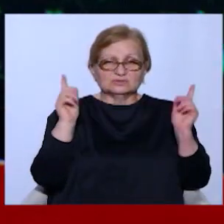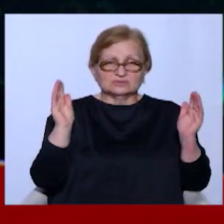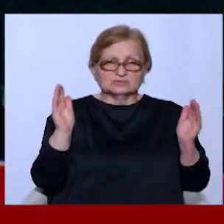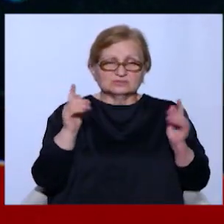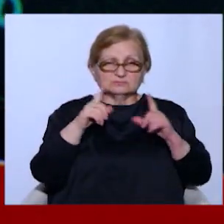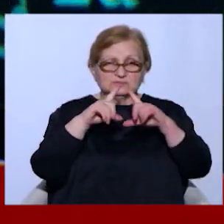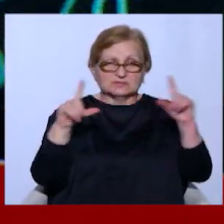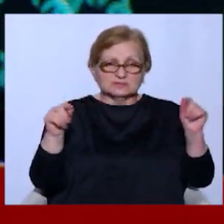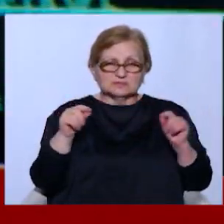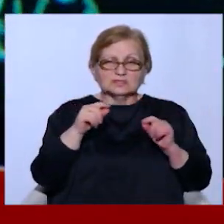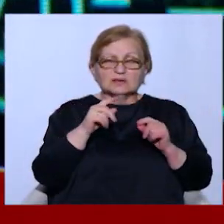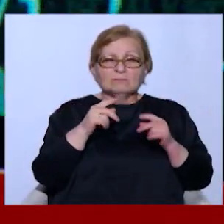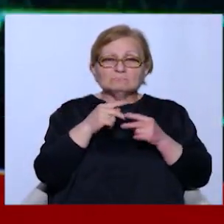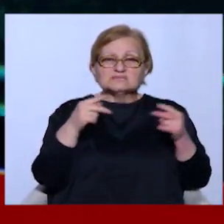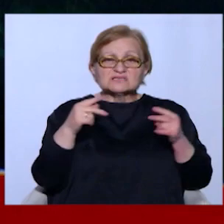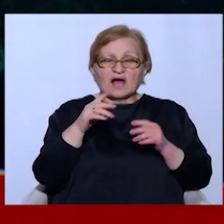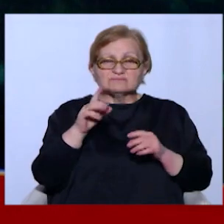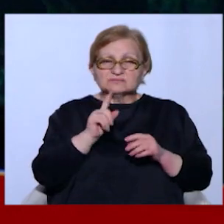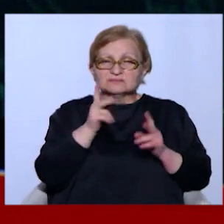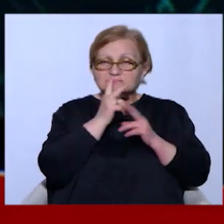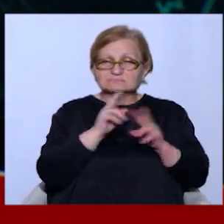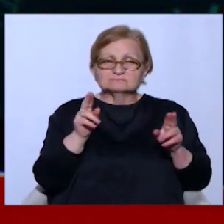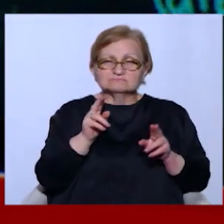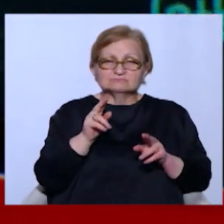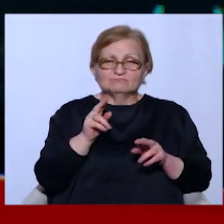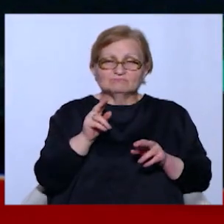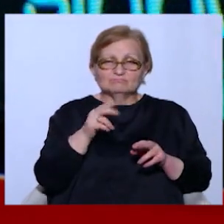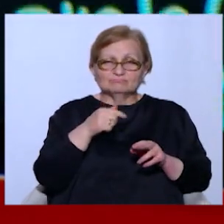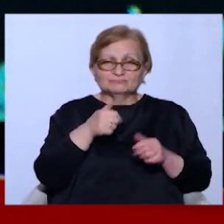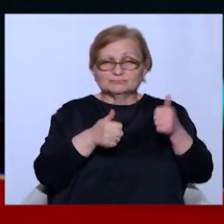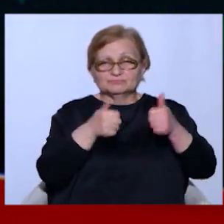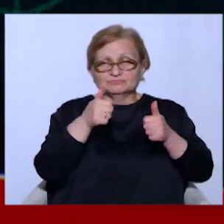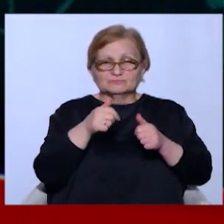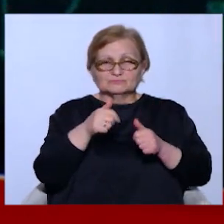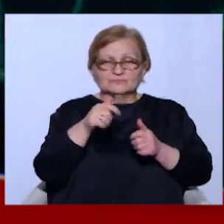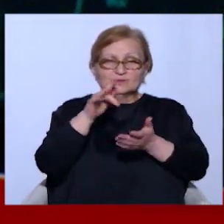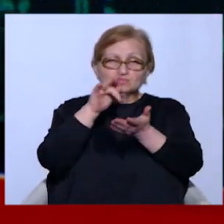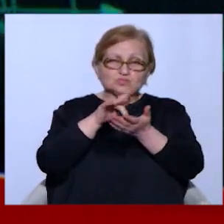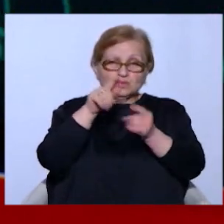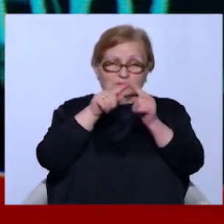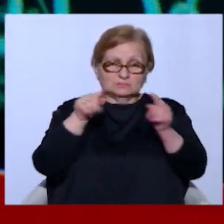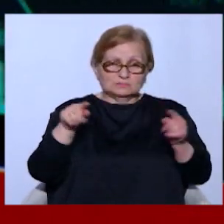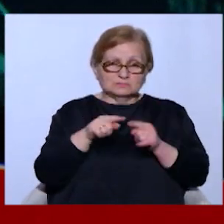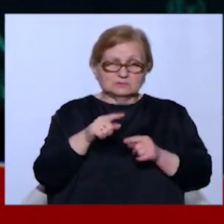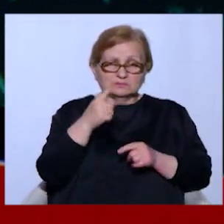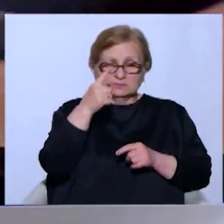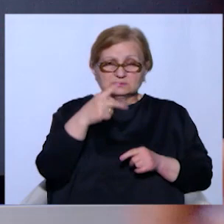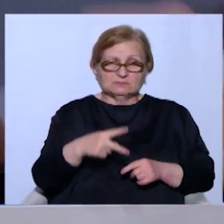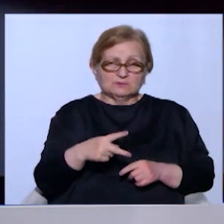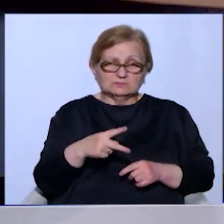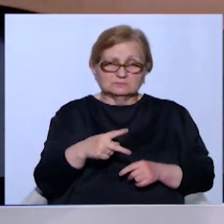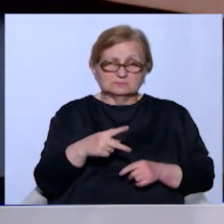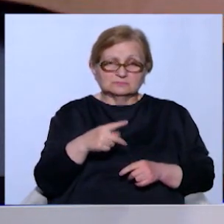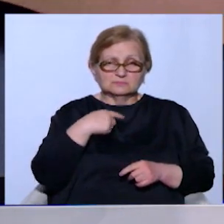არის კოეფიციენტი მსგავსობის? მსგავსობის კოეფიციენტი, ნუ ჩვენ თუ ადარებთ შუა სამკუთხედს თავდაპირველ სამკუთხედთან, გამოგდის 1/2.